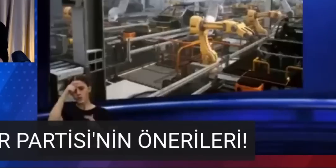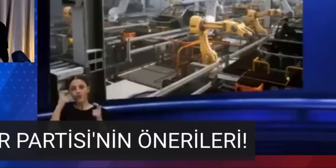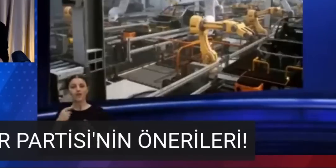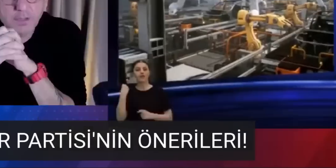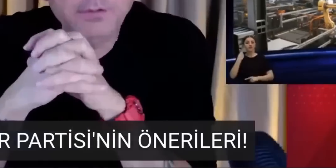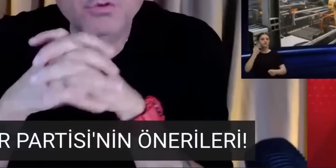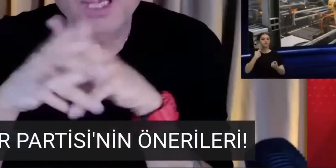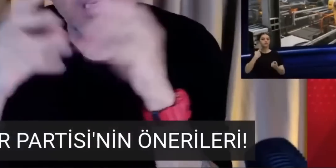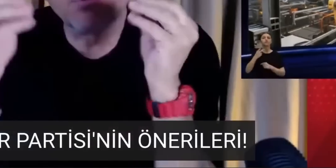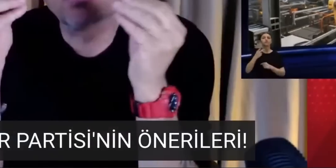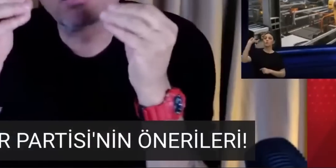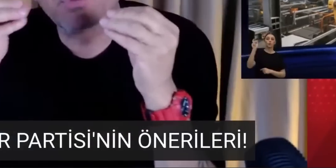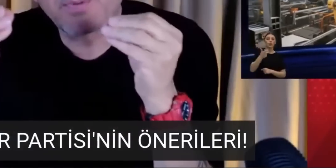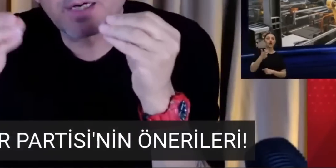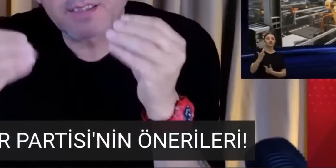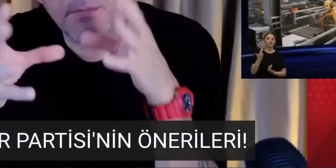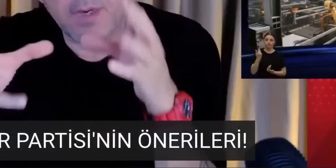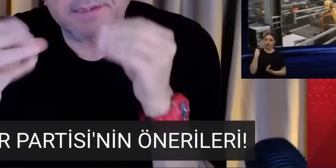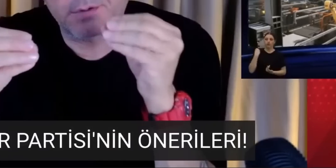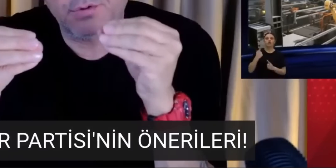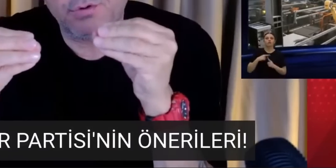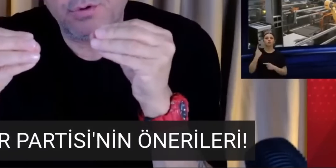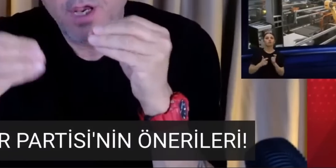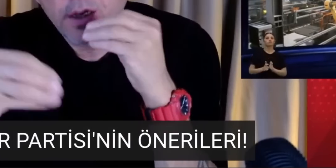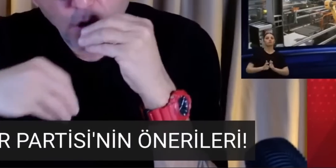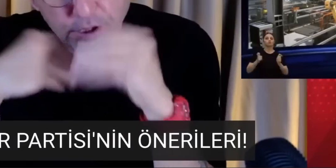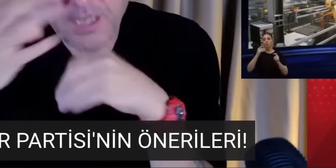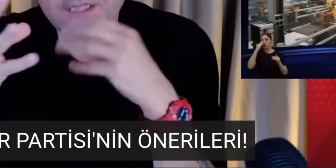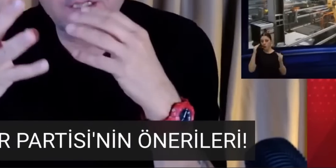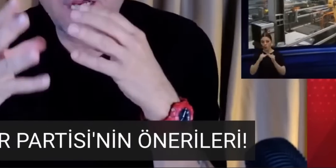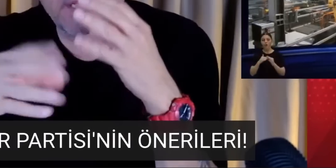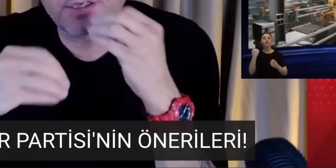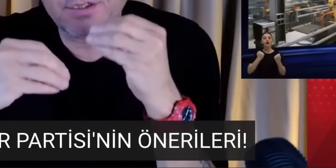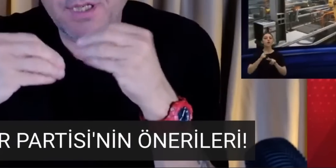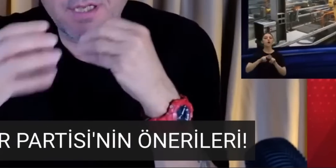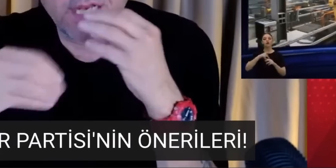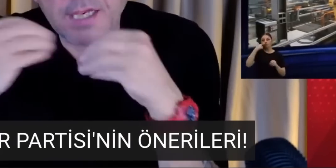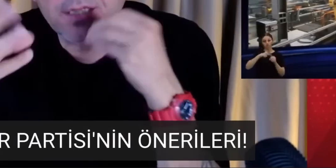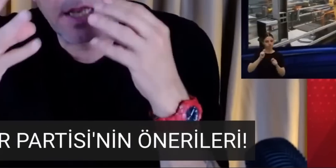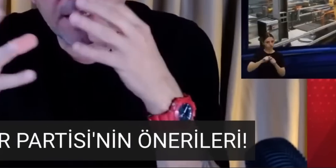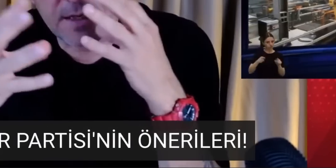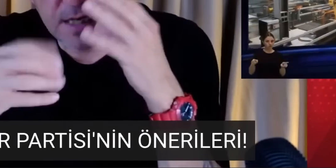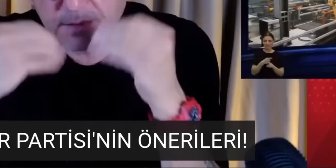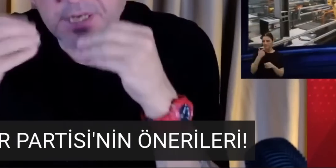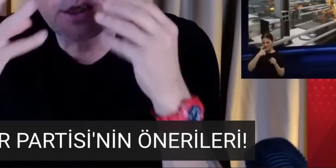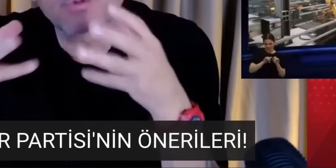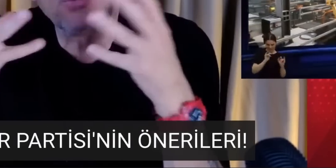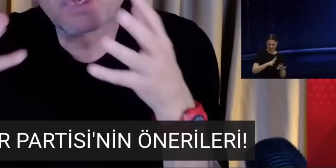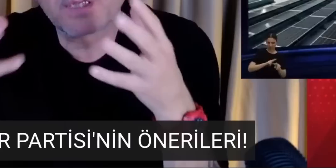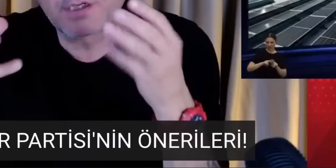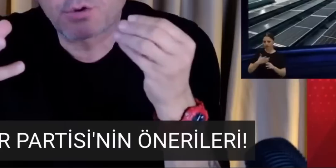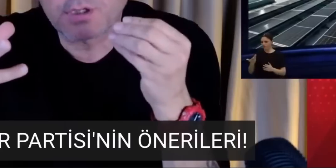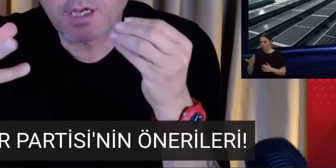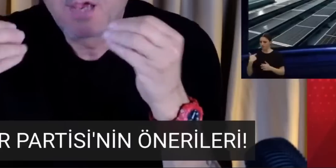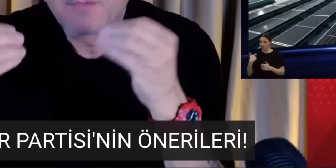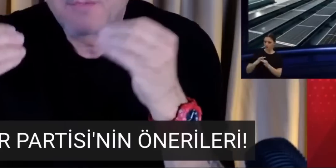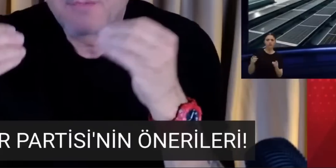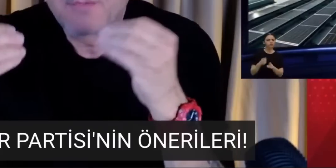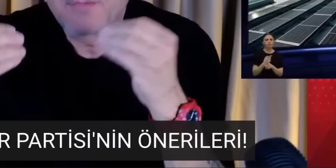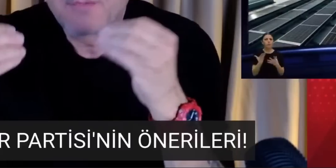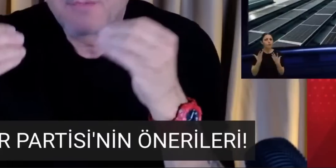bakın yüzde iki buçukluk Bir partiden bahsediyor O da iktidar yarışında değil yani iktidara gelebilecek durumda değil şu